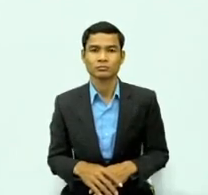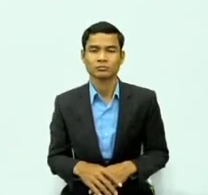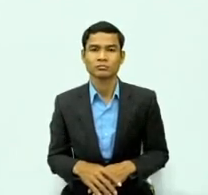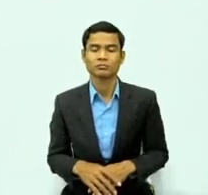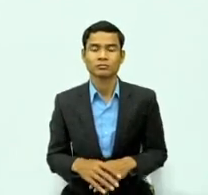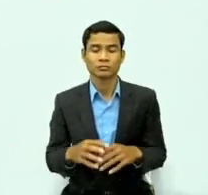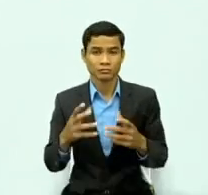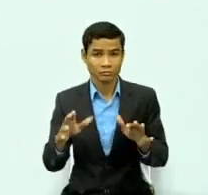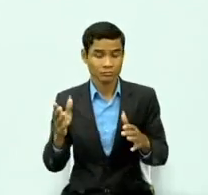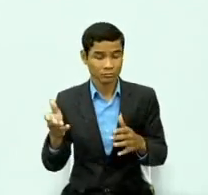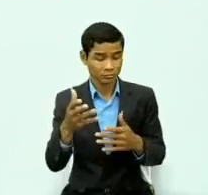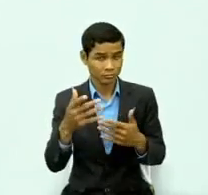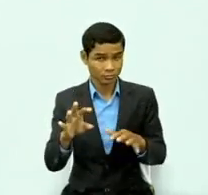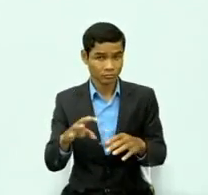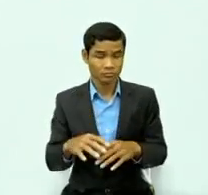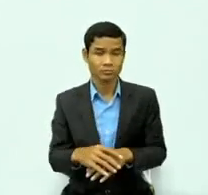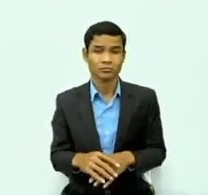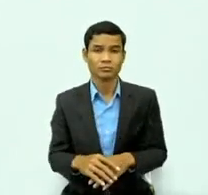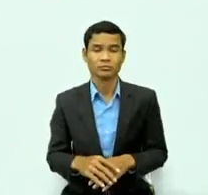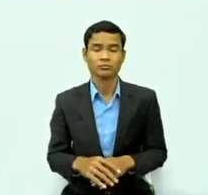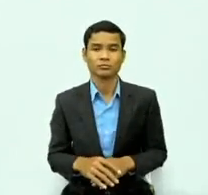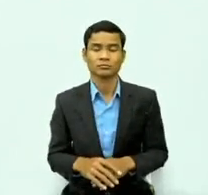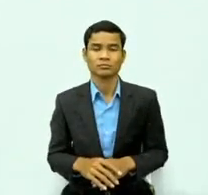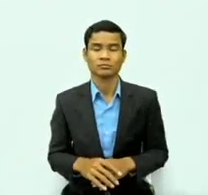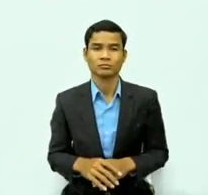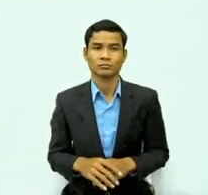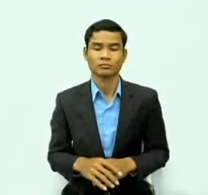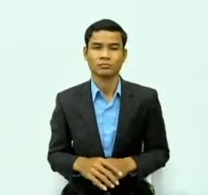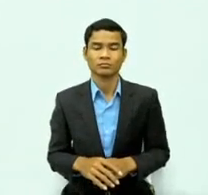ចារួចរាល់ហើយឬនៅ